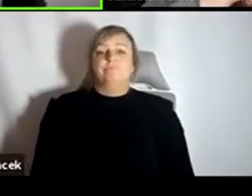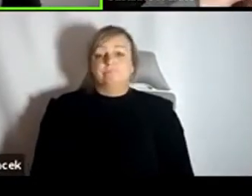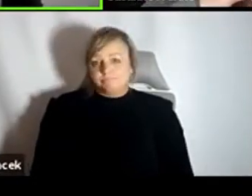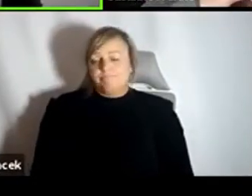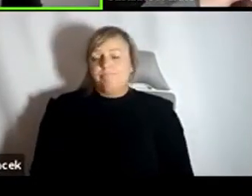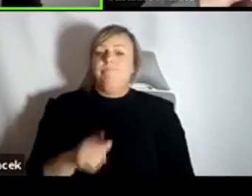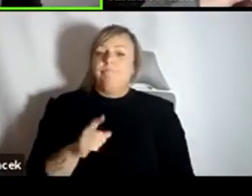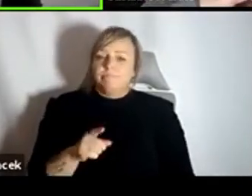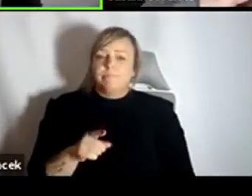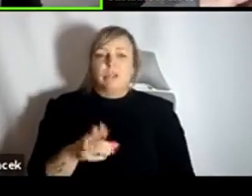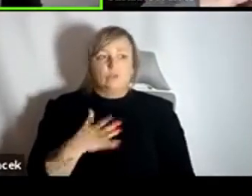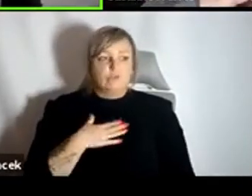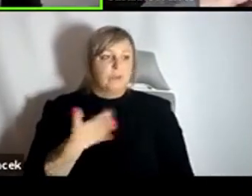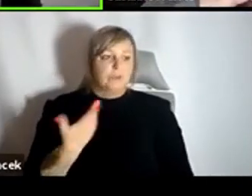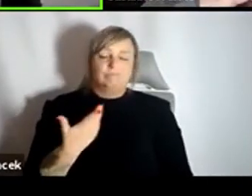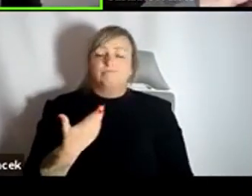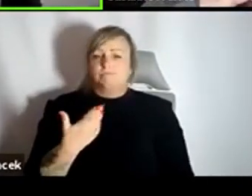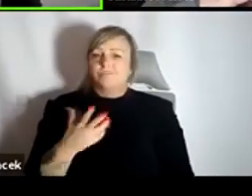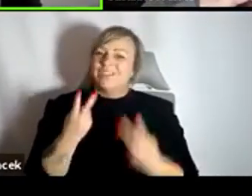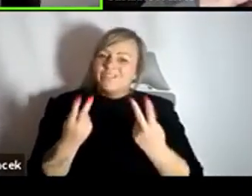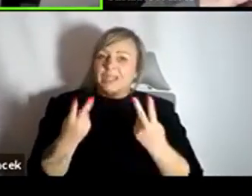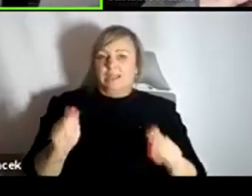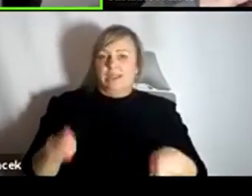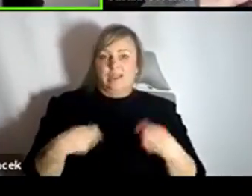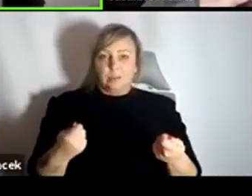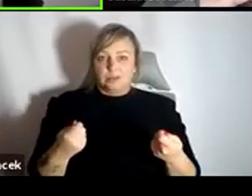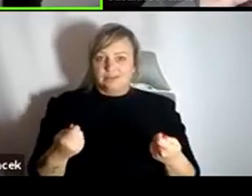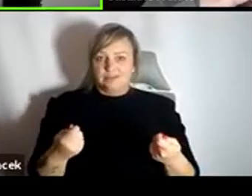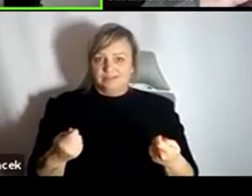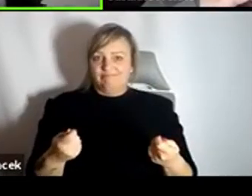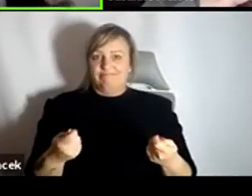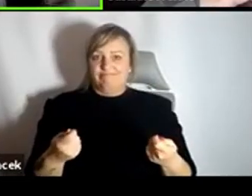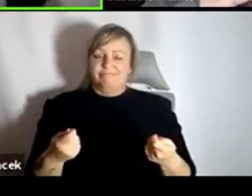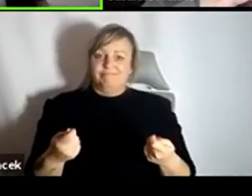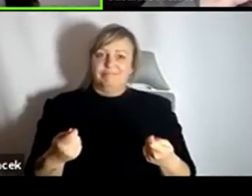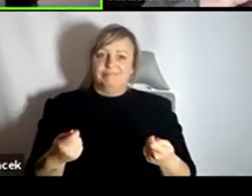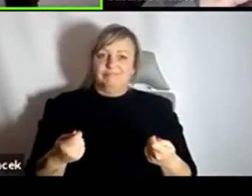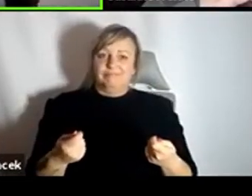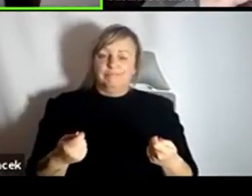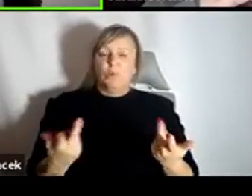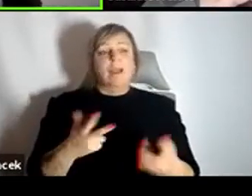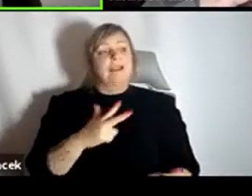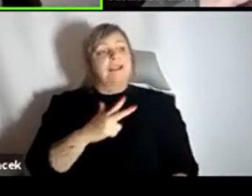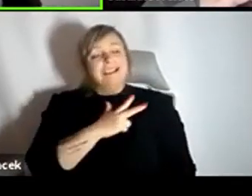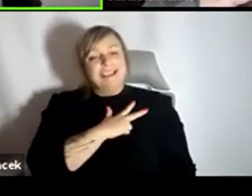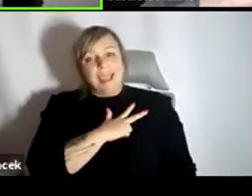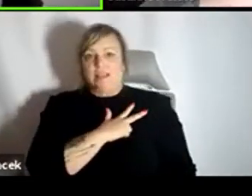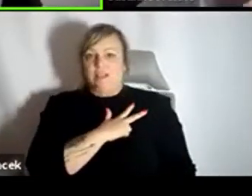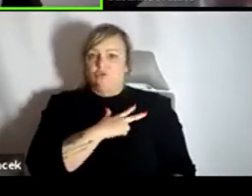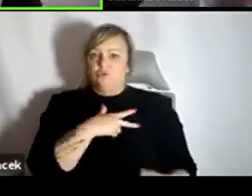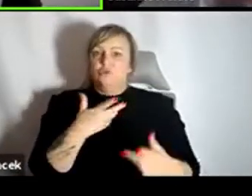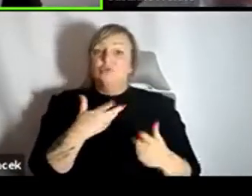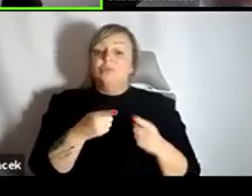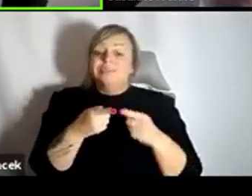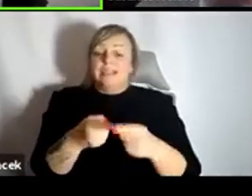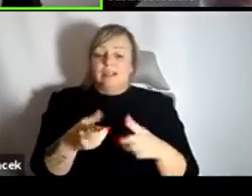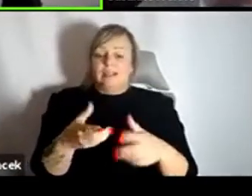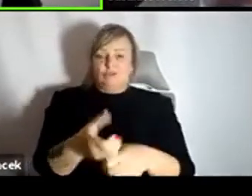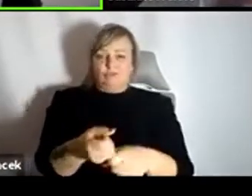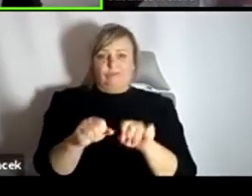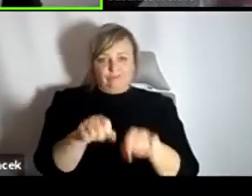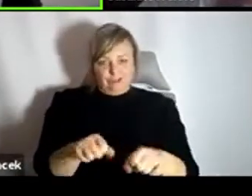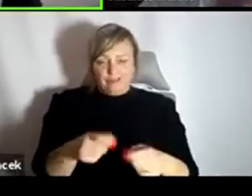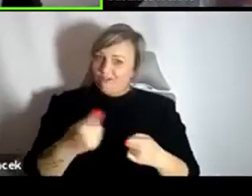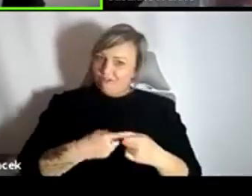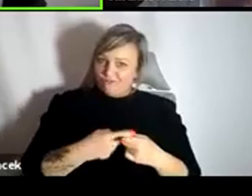als wichtigstes Ergebnis aus dieser oder als realistisch erreichbares Ergebnis als Forderung in